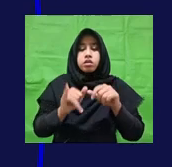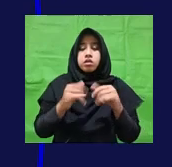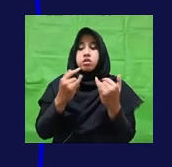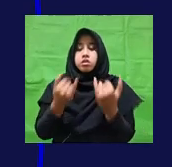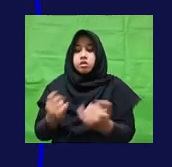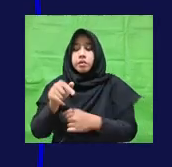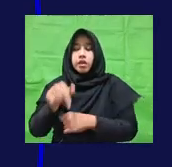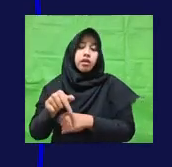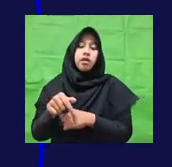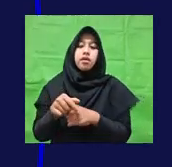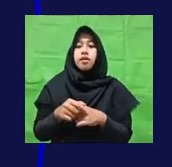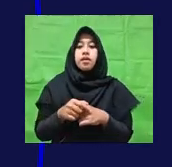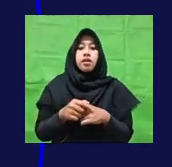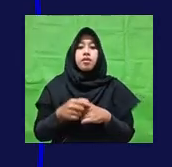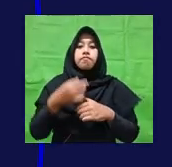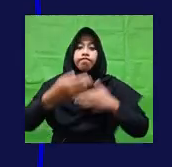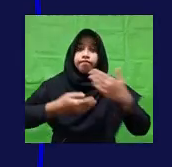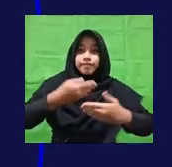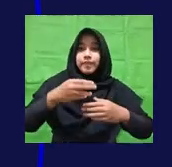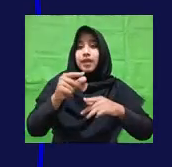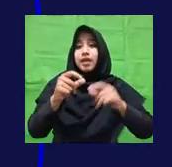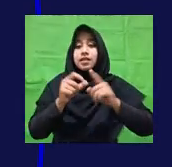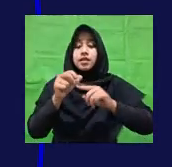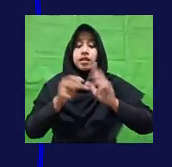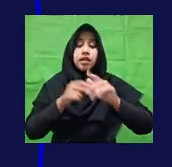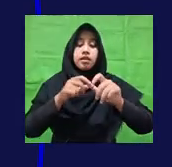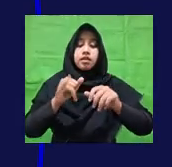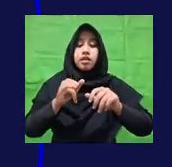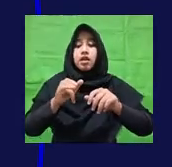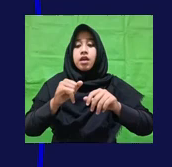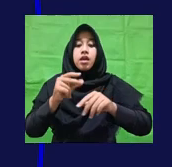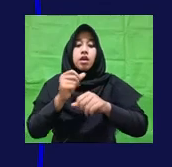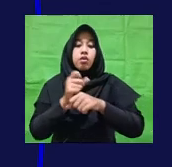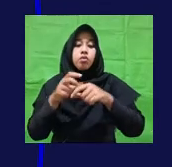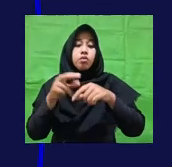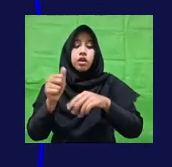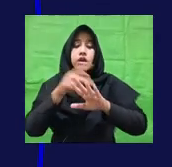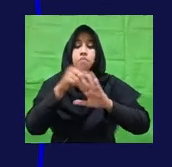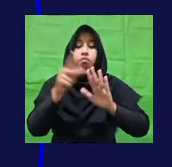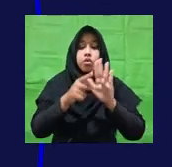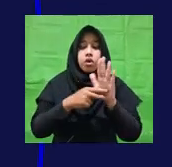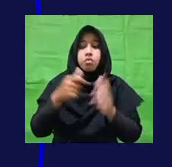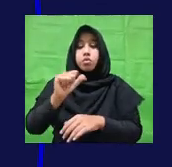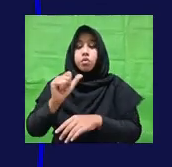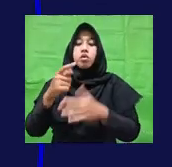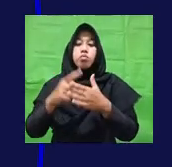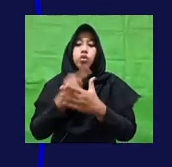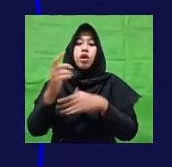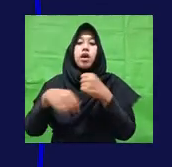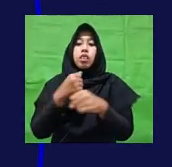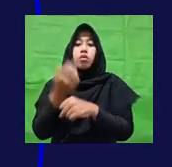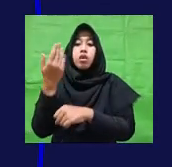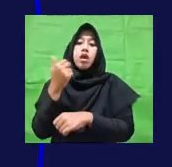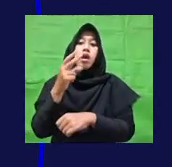diberlangsungkan residensi reguler dan juga program terbaru kami yang dimulai tahun lalu, Rimpang Nusantara, yang juga salah satu